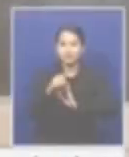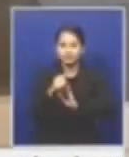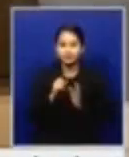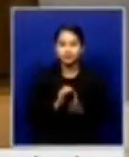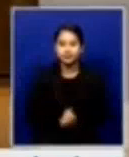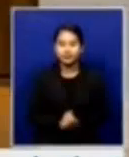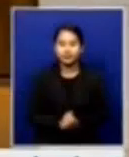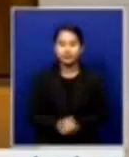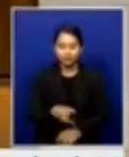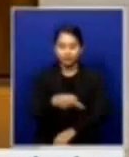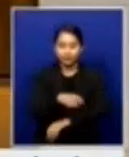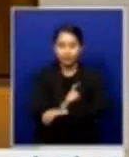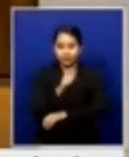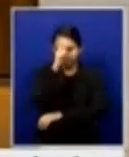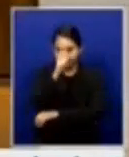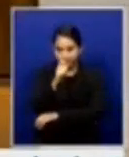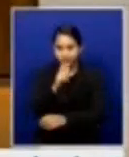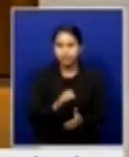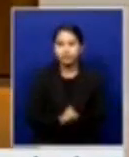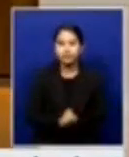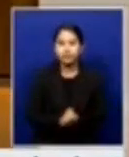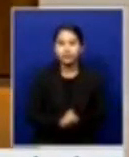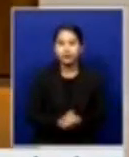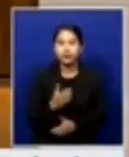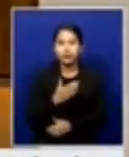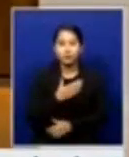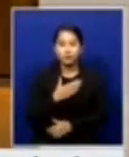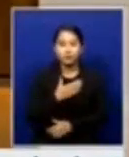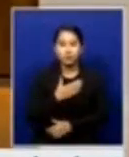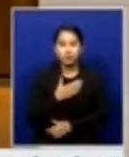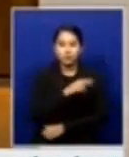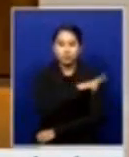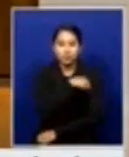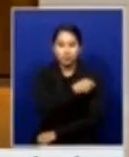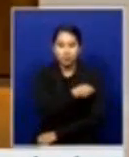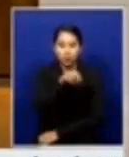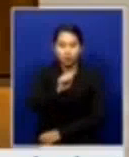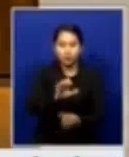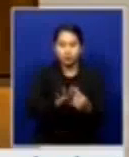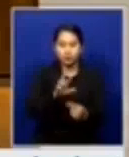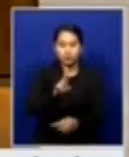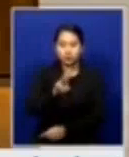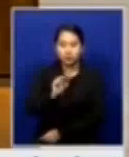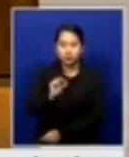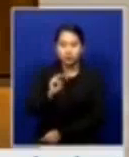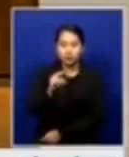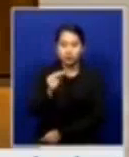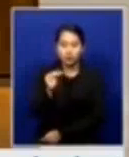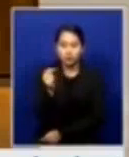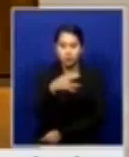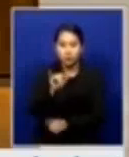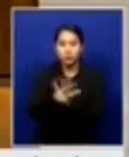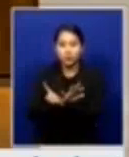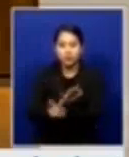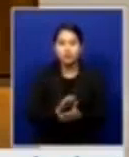ท่านประธานสภาผู้แทนราษฎรที่เคารพกับผมนายแพทย์สุรวิทย์คนสมบูรณ์สมาชิกสภา